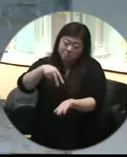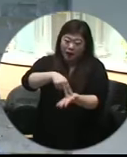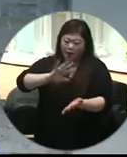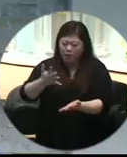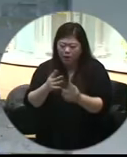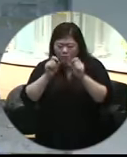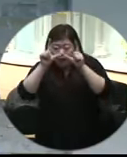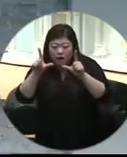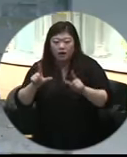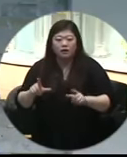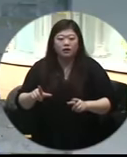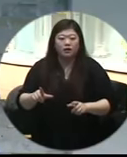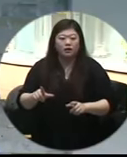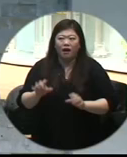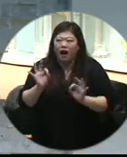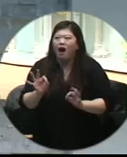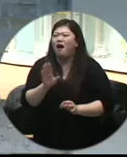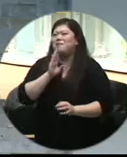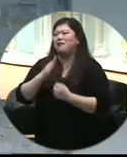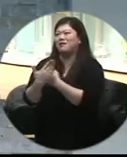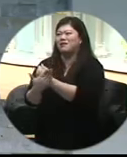이런 거 막 보면 되게 좋아해.